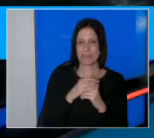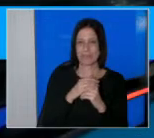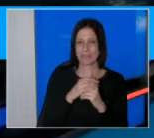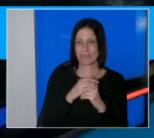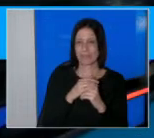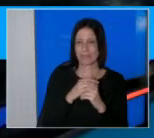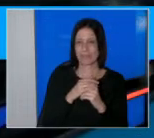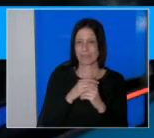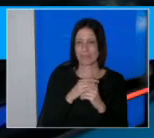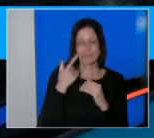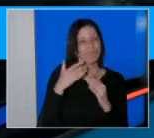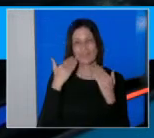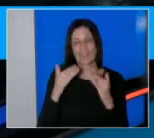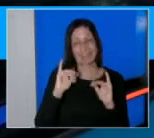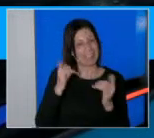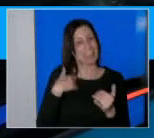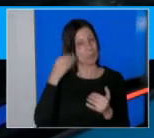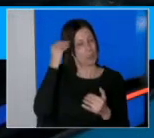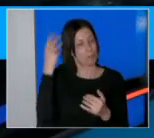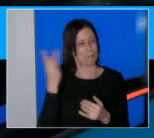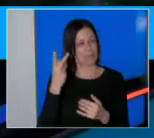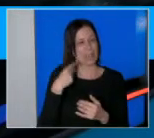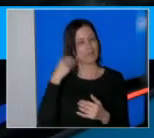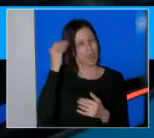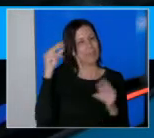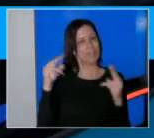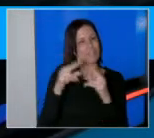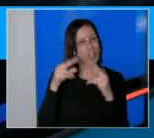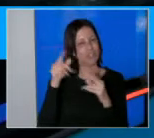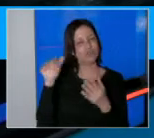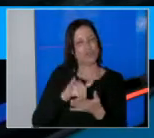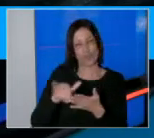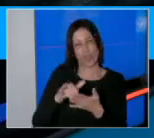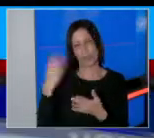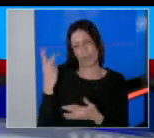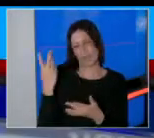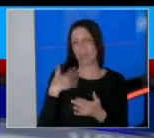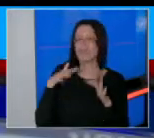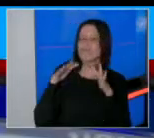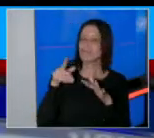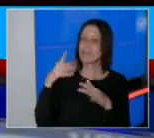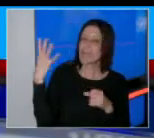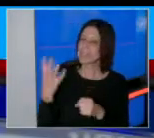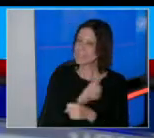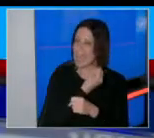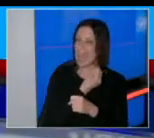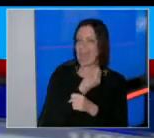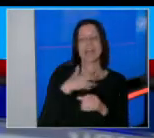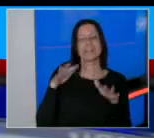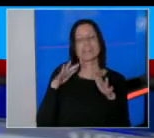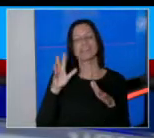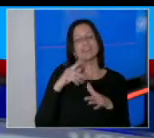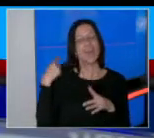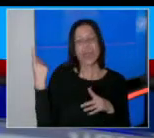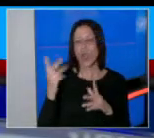אלי! תודה, לא, אני זוכר, בוודאי אני זוכר שנפגשנו שם בניו יורק, בוודאי. אז אני מאחל לך בהצלחה, אני מאחל לך ולכל